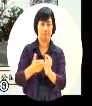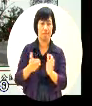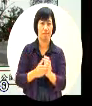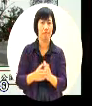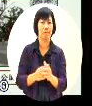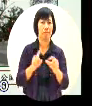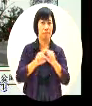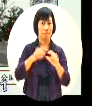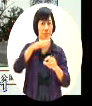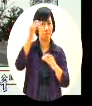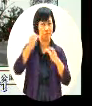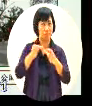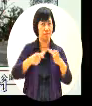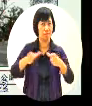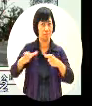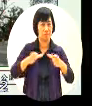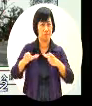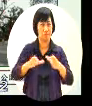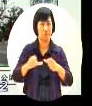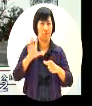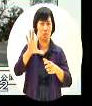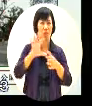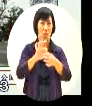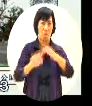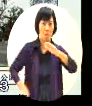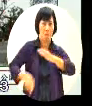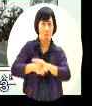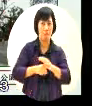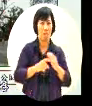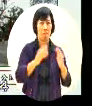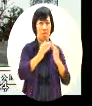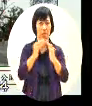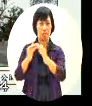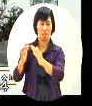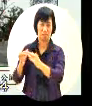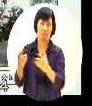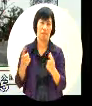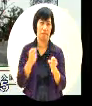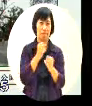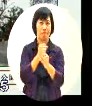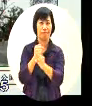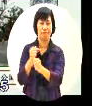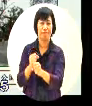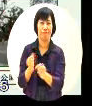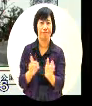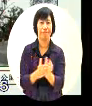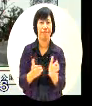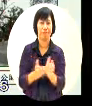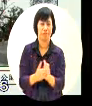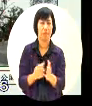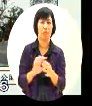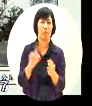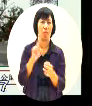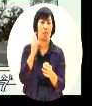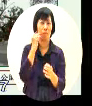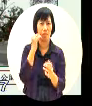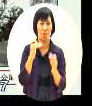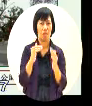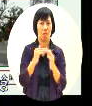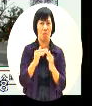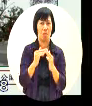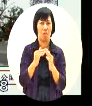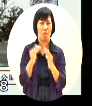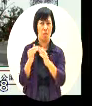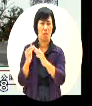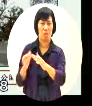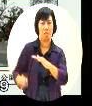中山公园，足侪违建户的所在，我那来完成，因为迄违建户底下吼，咧厂